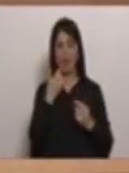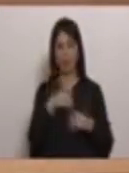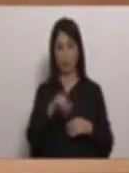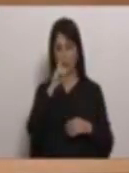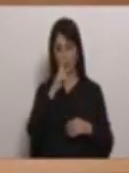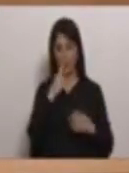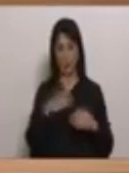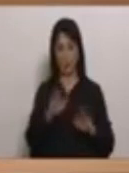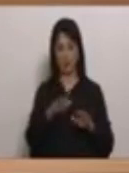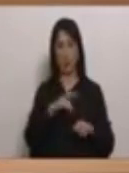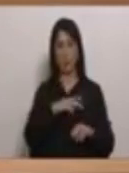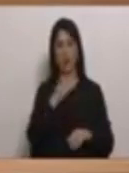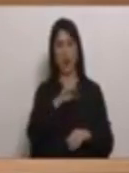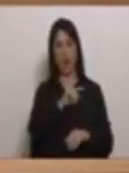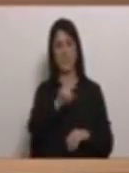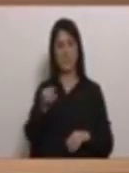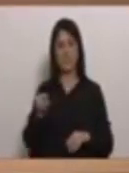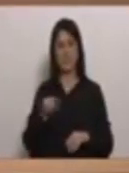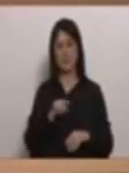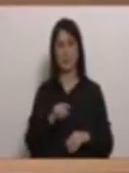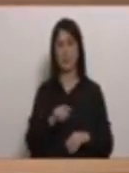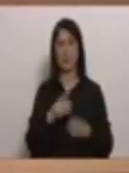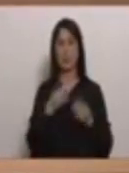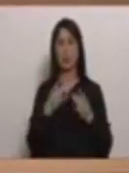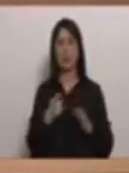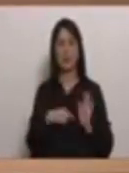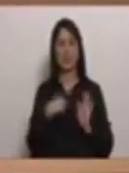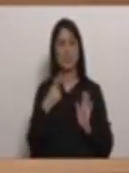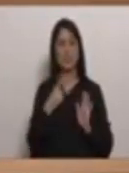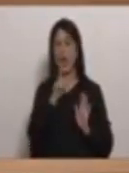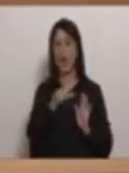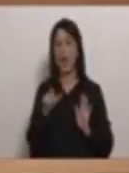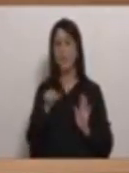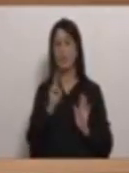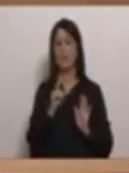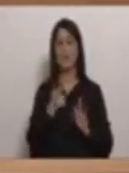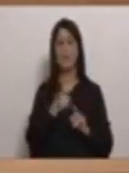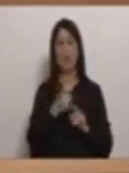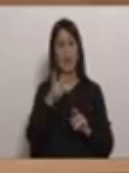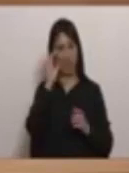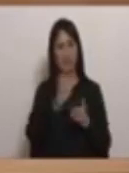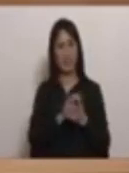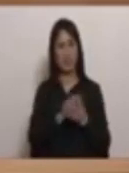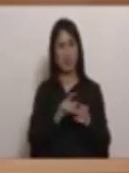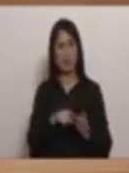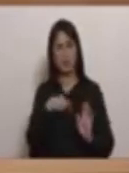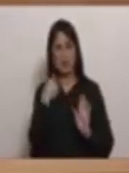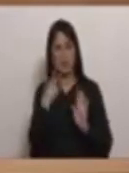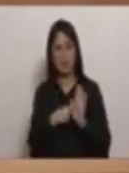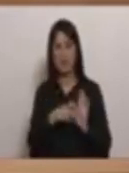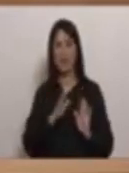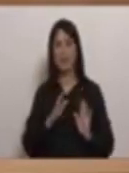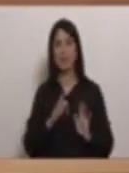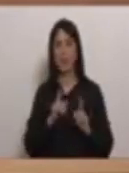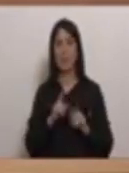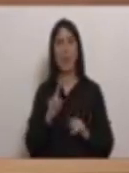მოსული. Არც ერთ მათგანს თქვენგანს, უბრალოდ კითხვაც იმ ადამიანებსაც კი, ვისაც ძალიან კარგად ვიცნობ, კითხვაც კი არ დაგისვამთ, რეალურად